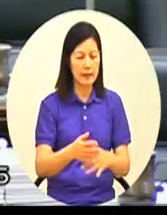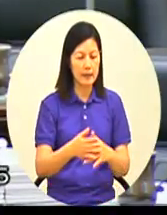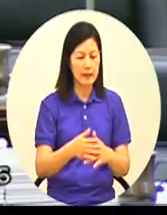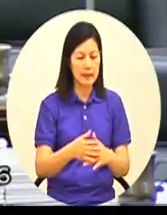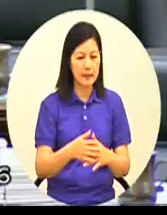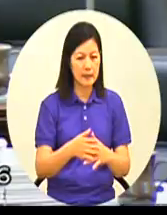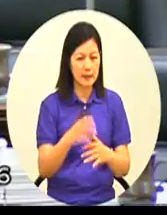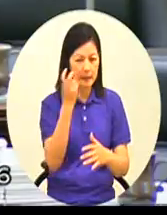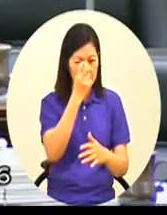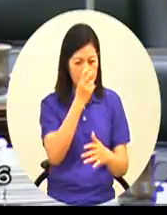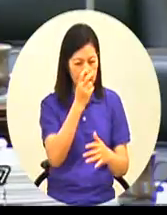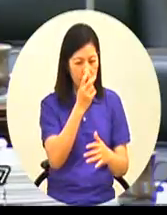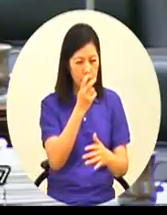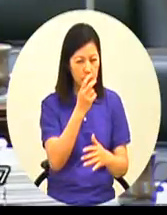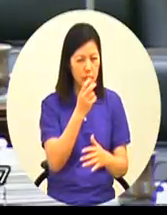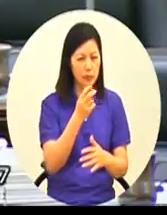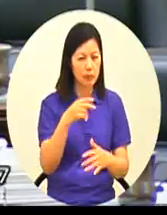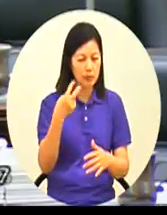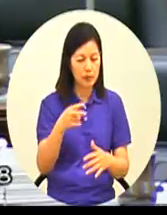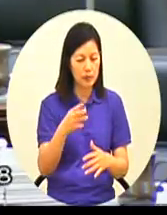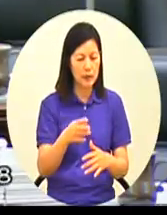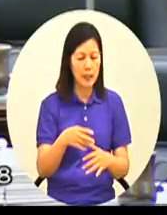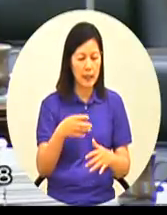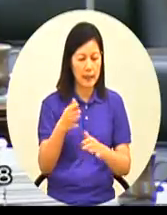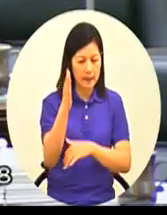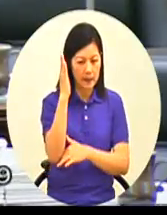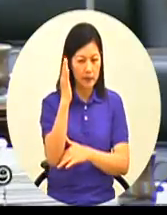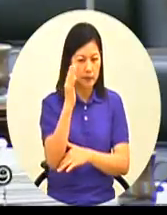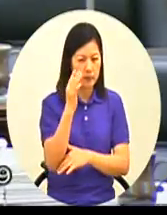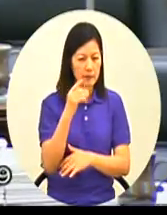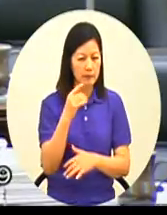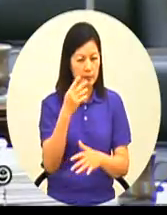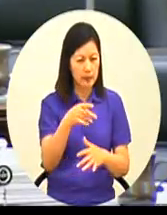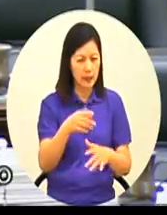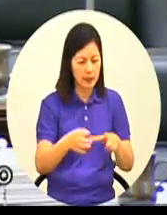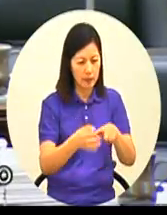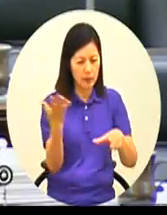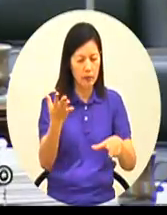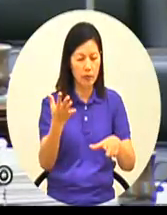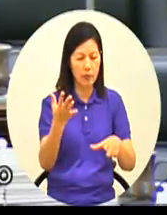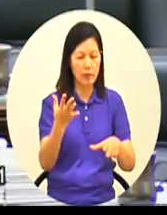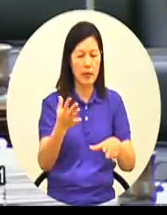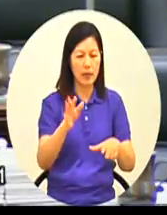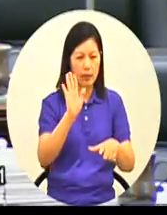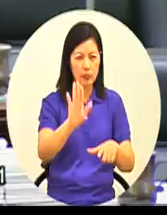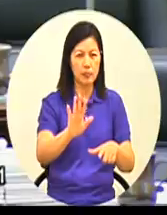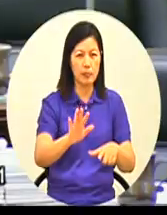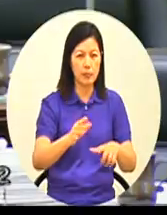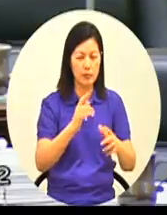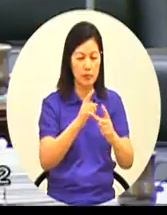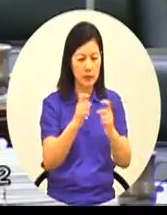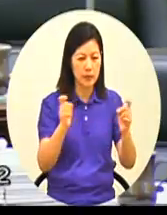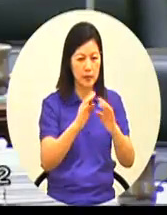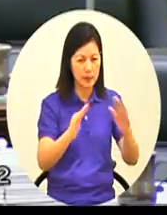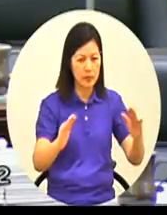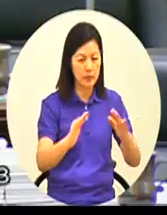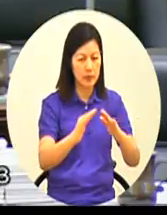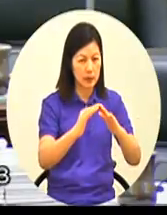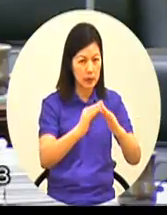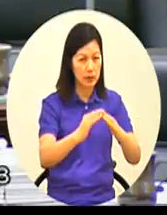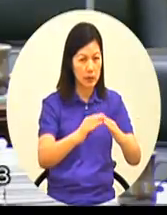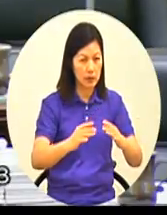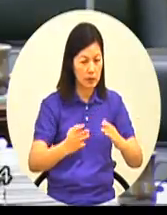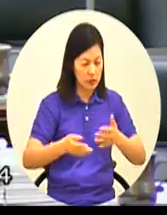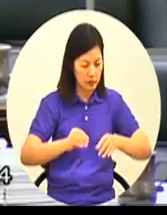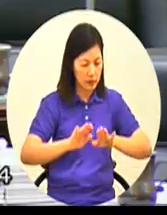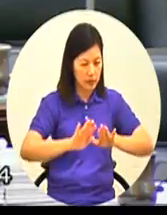督。那如果一个政府越透明的话，我觉得这个城市就越进步。但是如果我们连这些资讯都